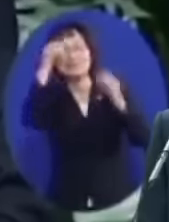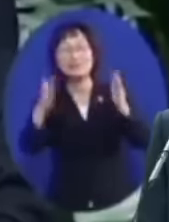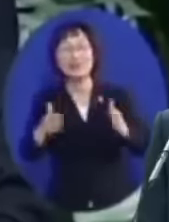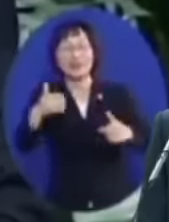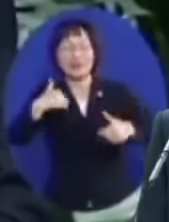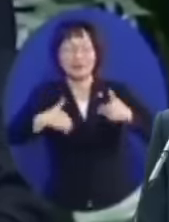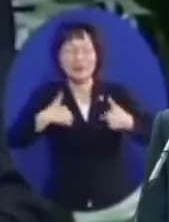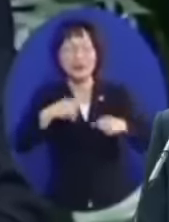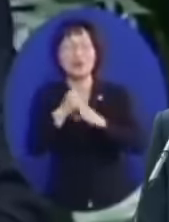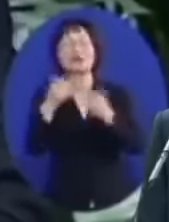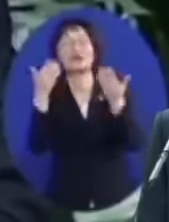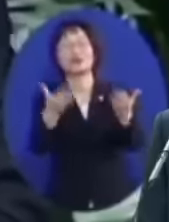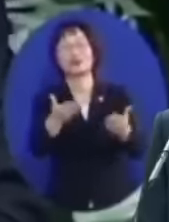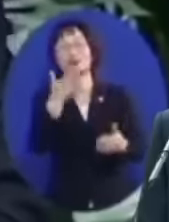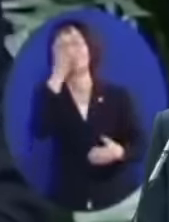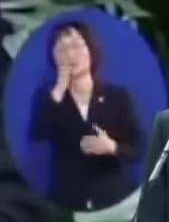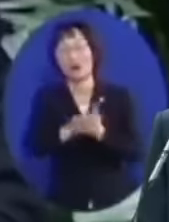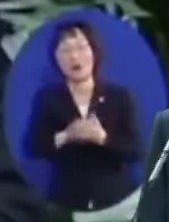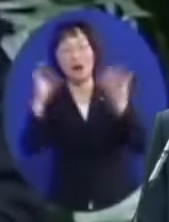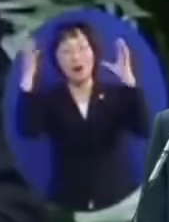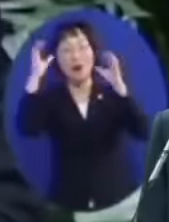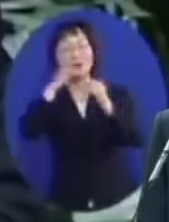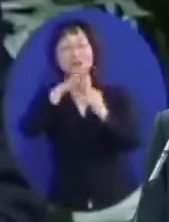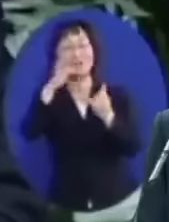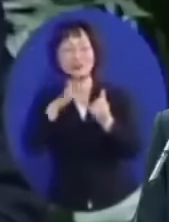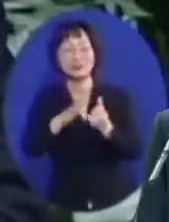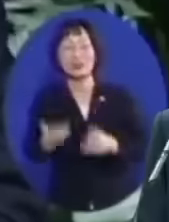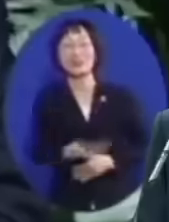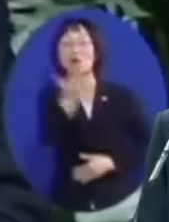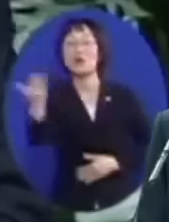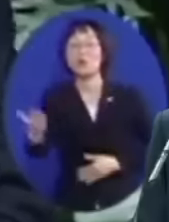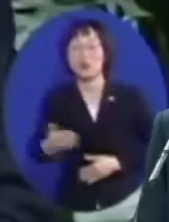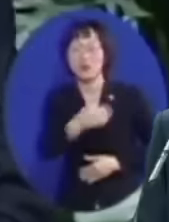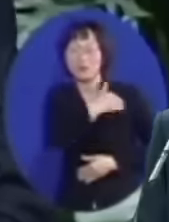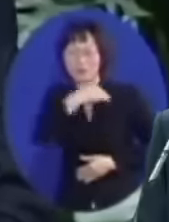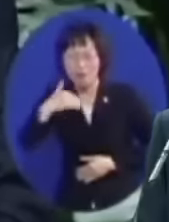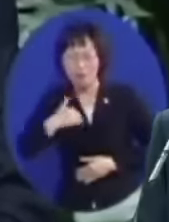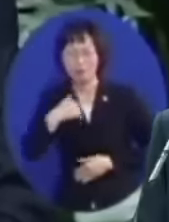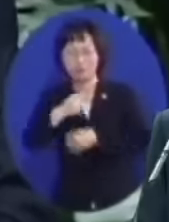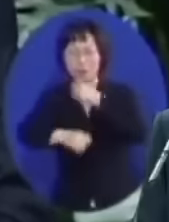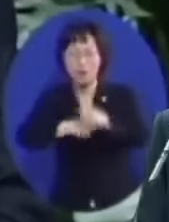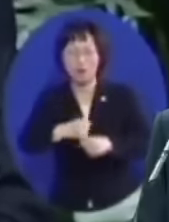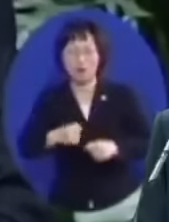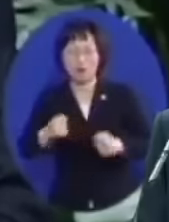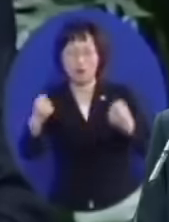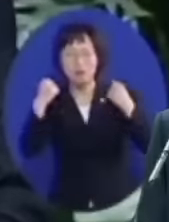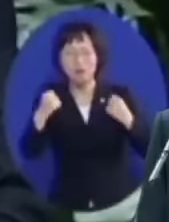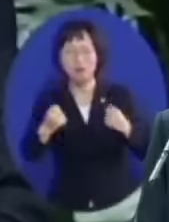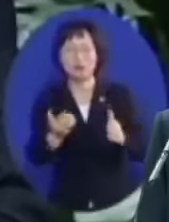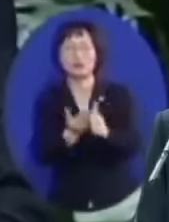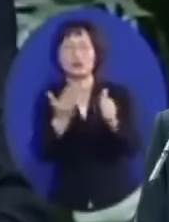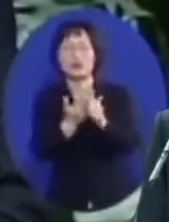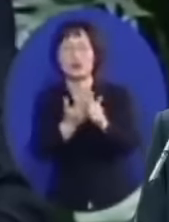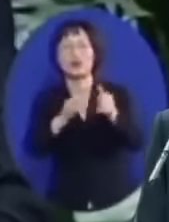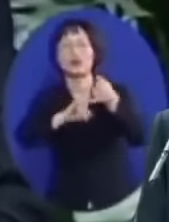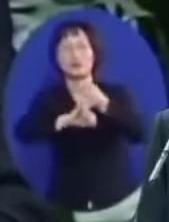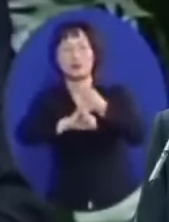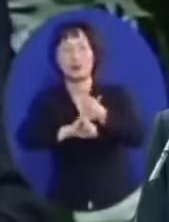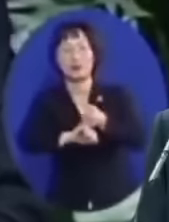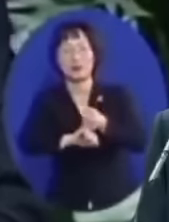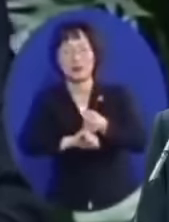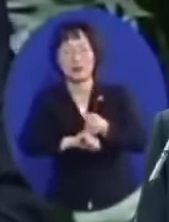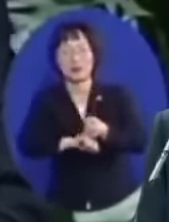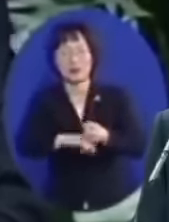즐겁게 만들어주는 것입니다. 어린아이들을 여러분 마음도 건강하고 육체도 건강하게 키워야 되는 것입니다. 잠언서